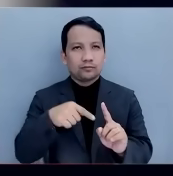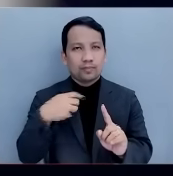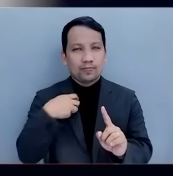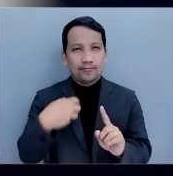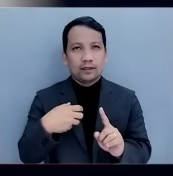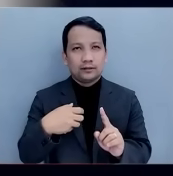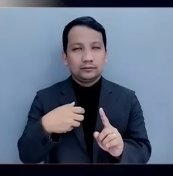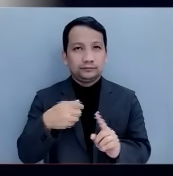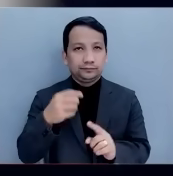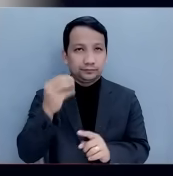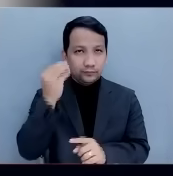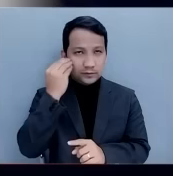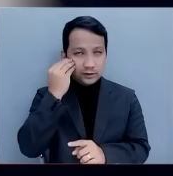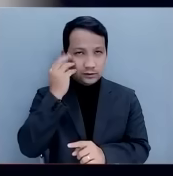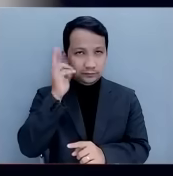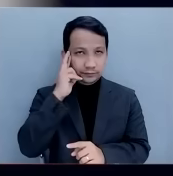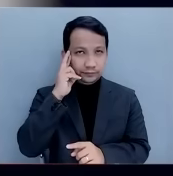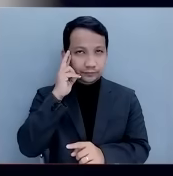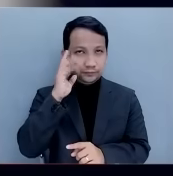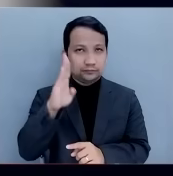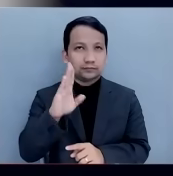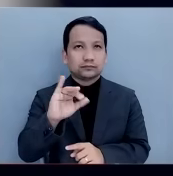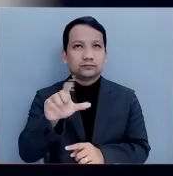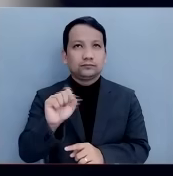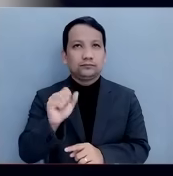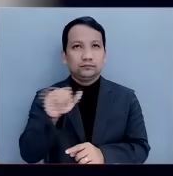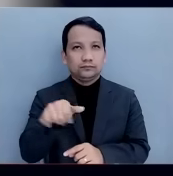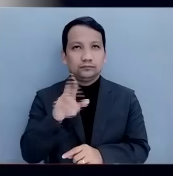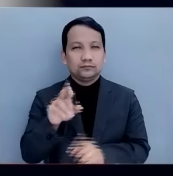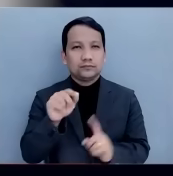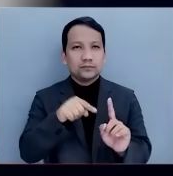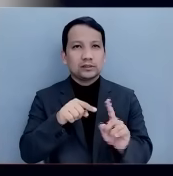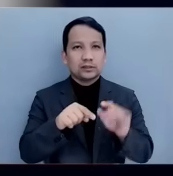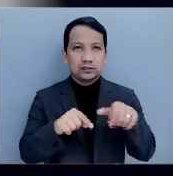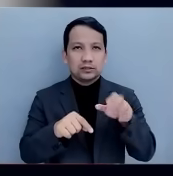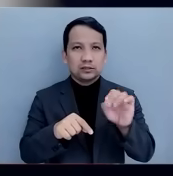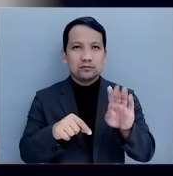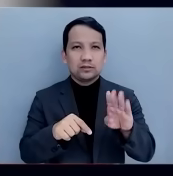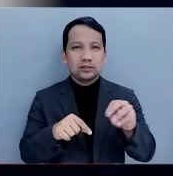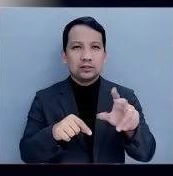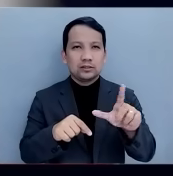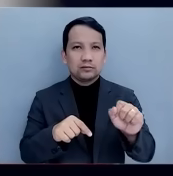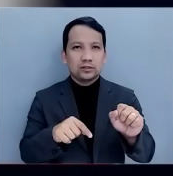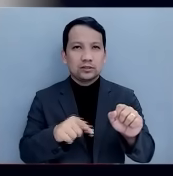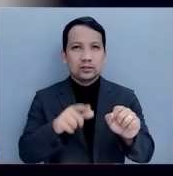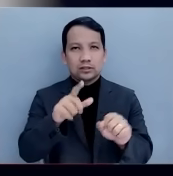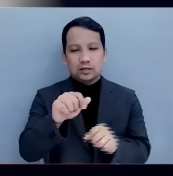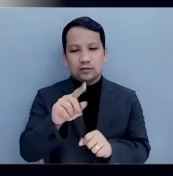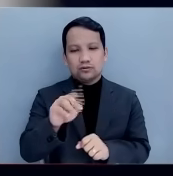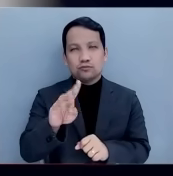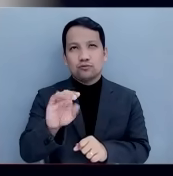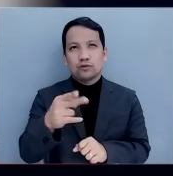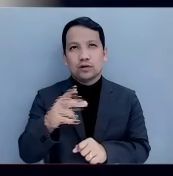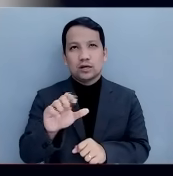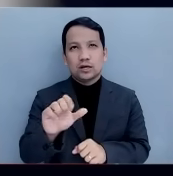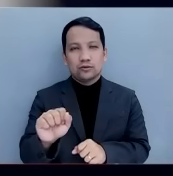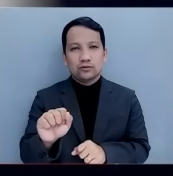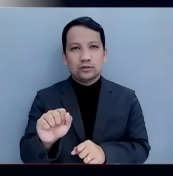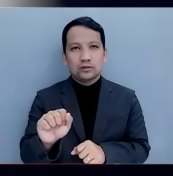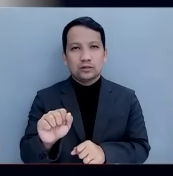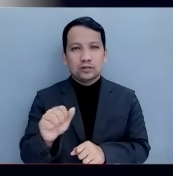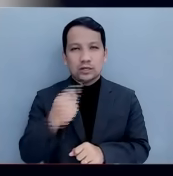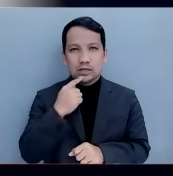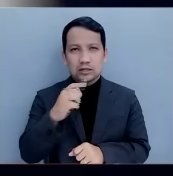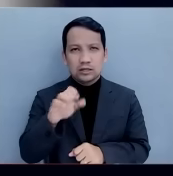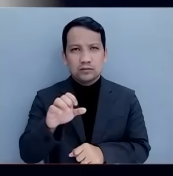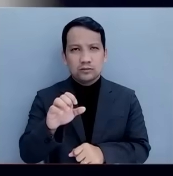Executive Master Sergeant Roberto Balaiz Jr., Staff Sergeants Jerry Maliban, Antonio Bugayon, Nico Esquilon, Corporal Edmark